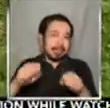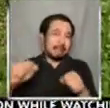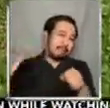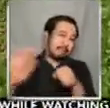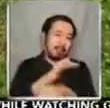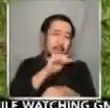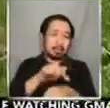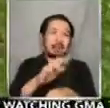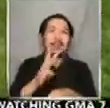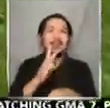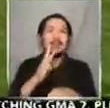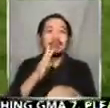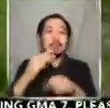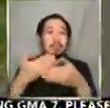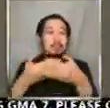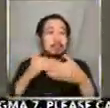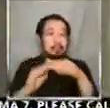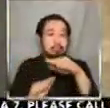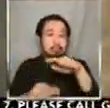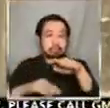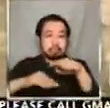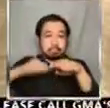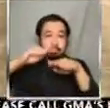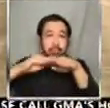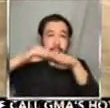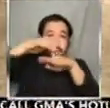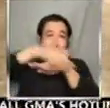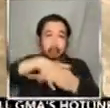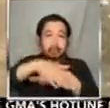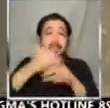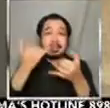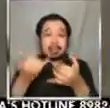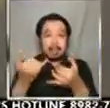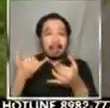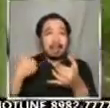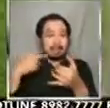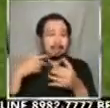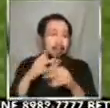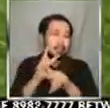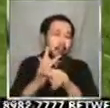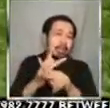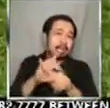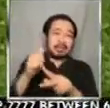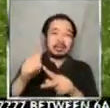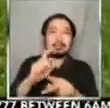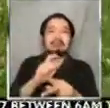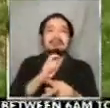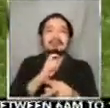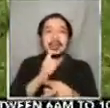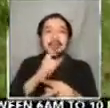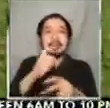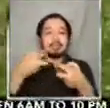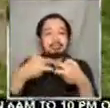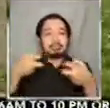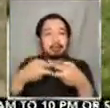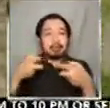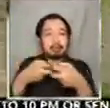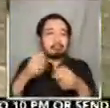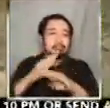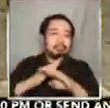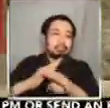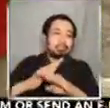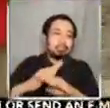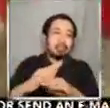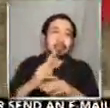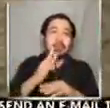ito mag-overflow. Salamat dito sa mga rubber inflatable membrane na siyang pumipigil ng tubig. Pero ang problema,